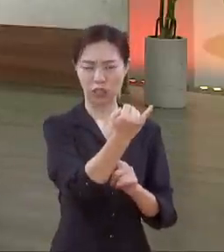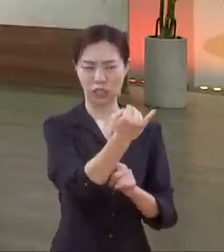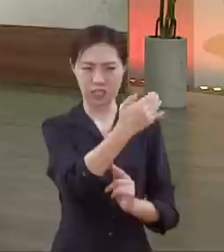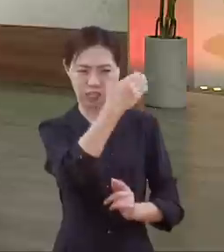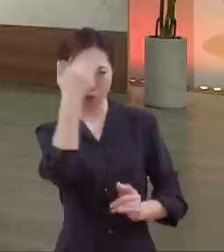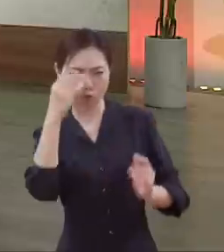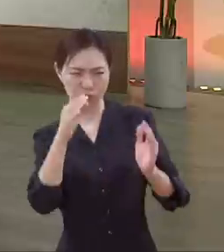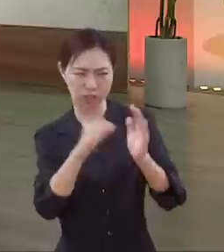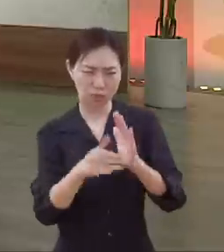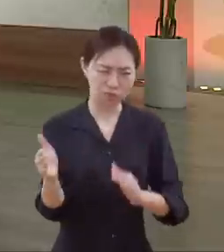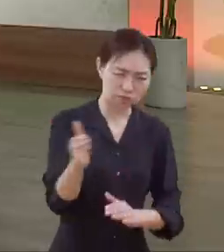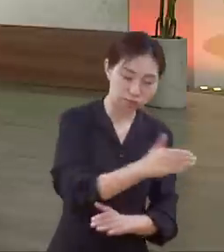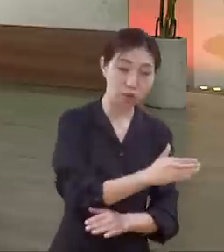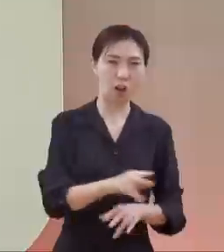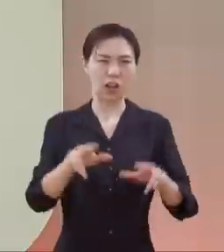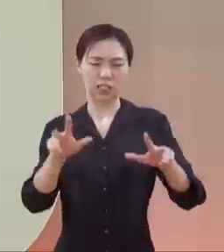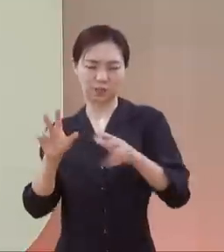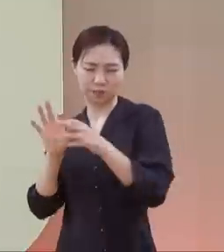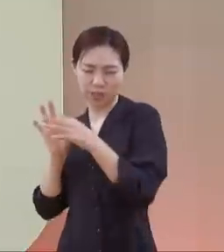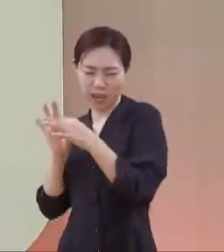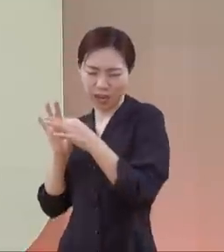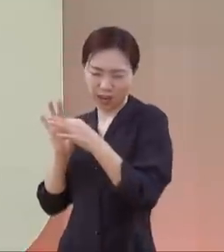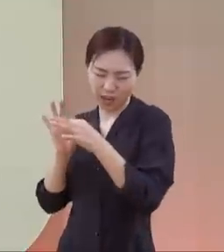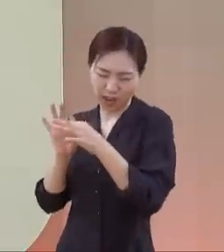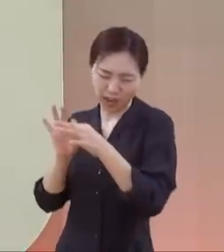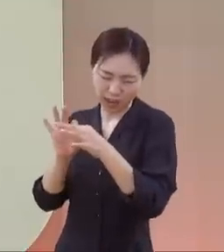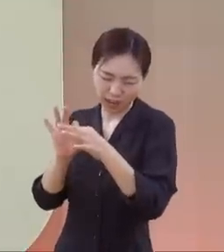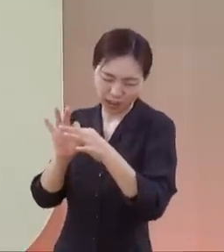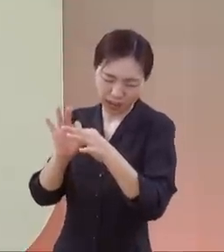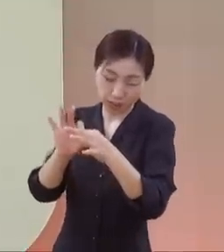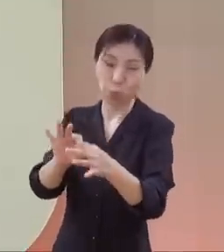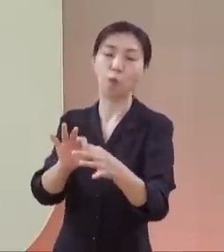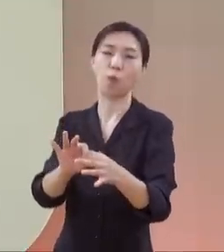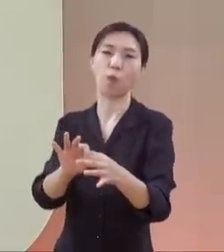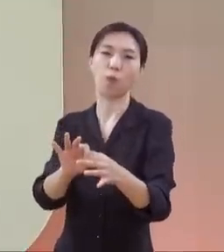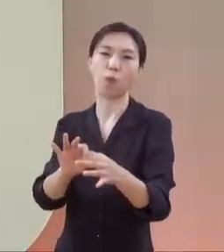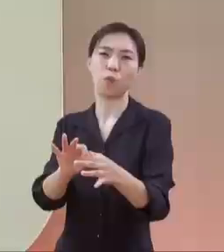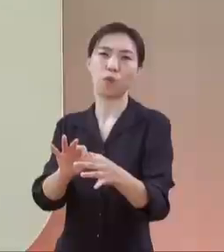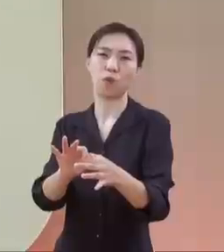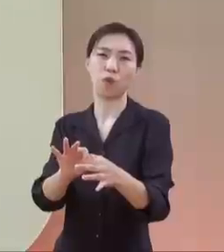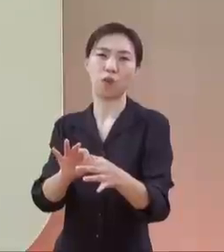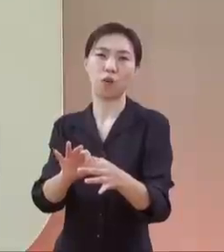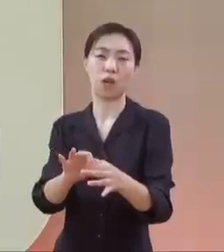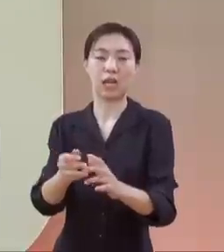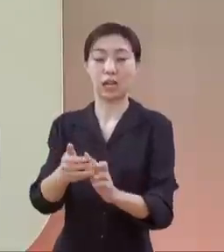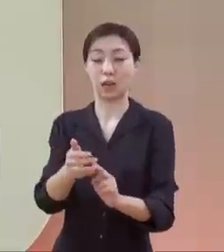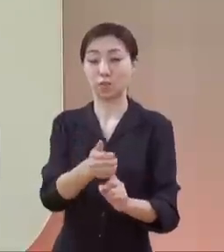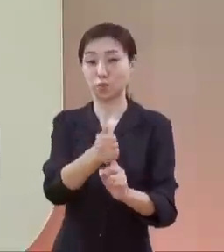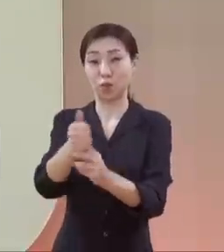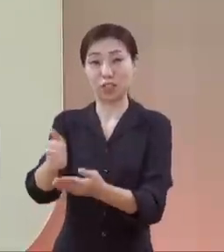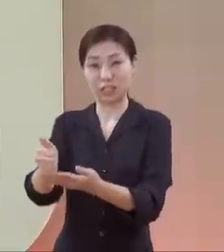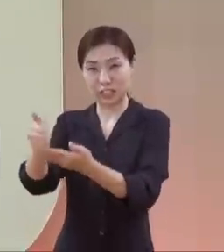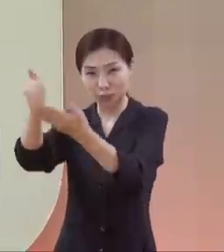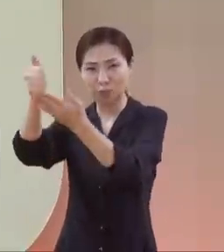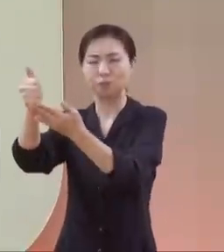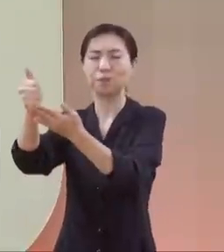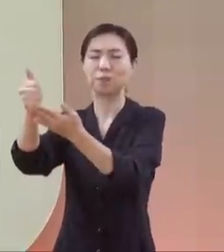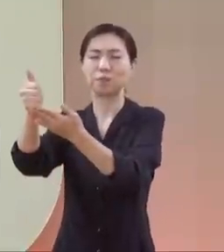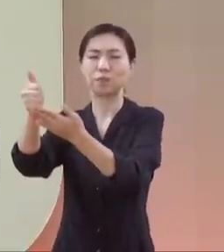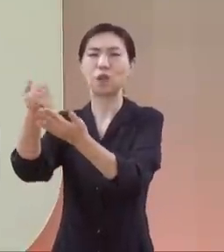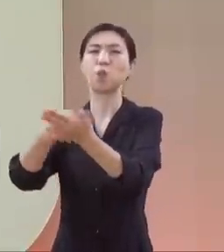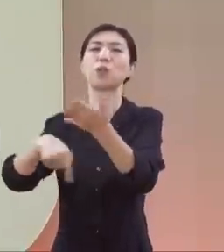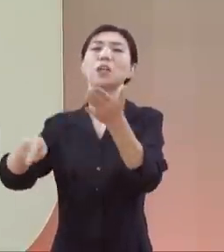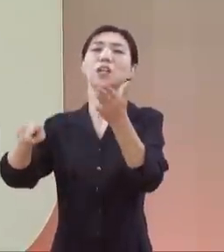그렇게 공덕을 닦으셨고 지금 말년에도 부처님의 경전을 사경하시면서 불심을 아름답게